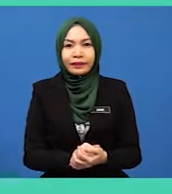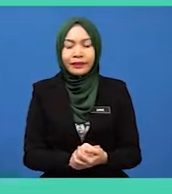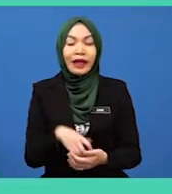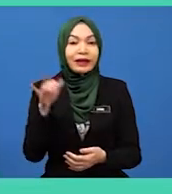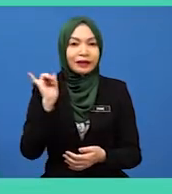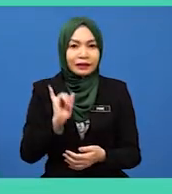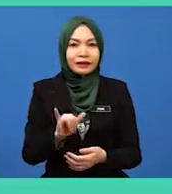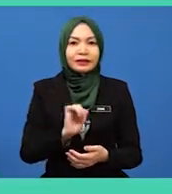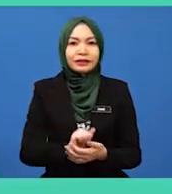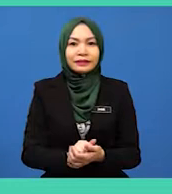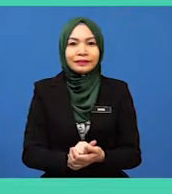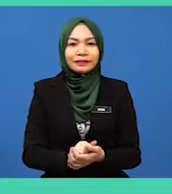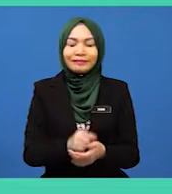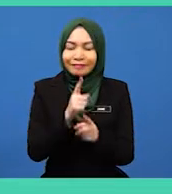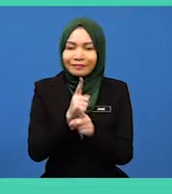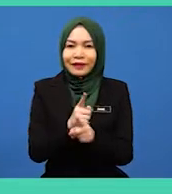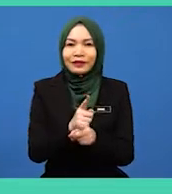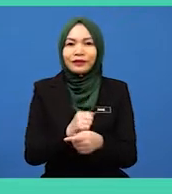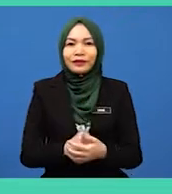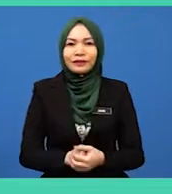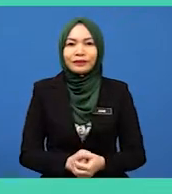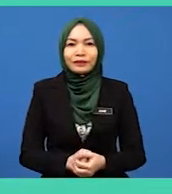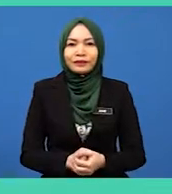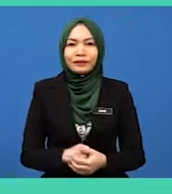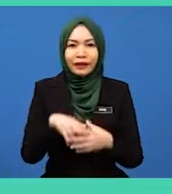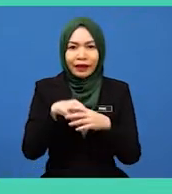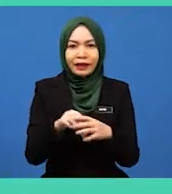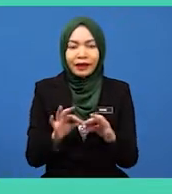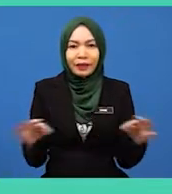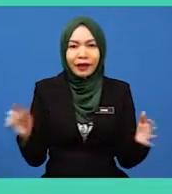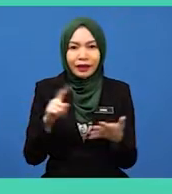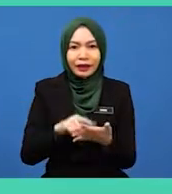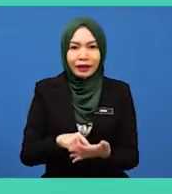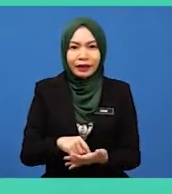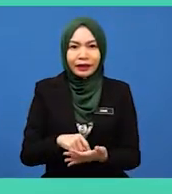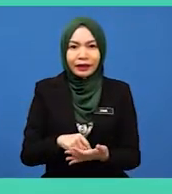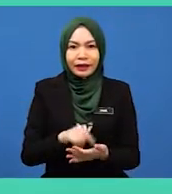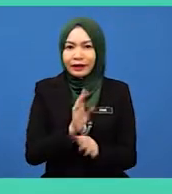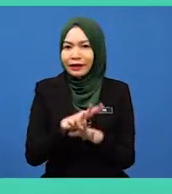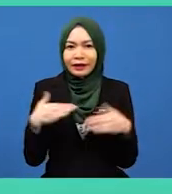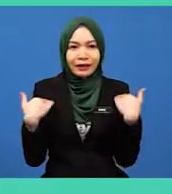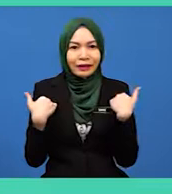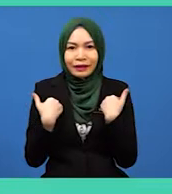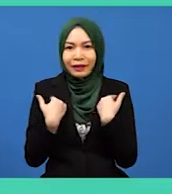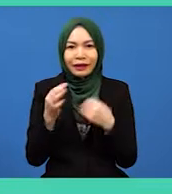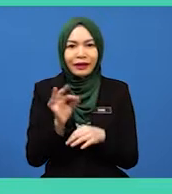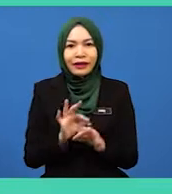Ya, tepat sekali. Dalam perenggan ini, tiada ayat